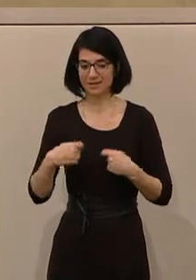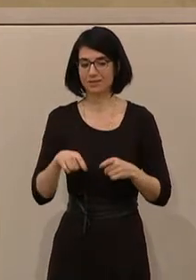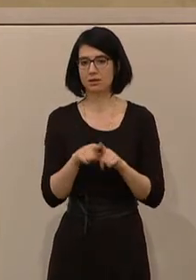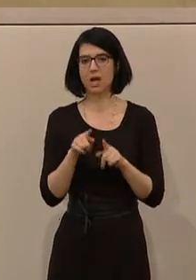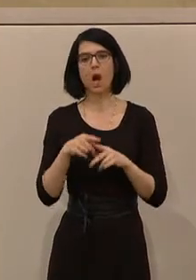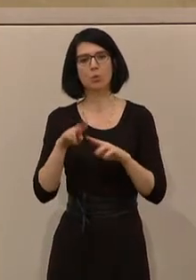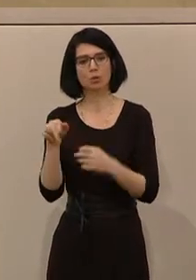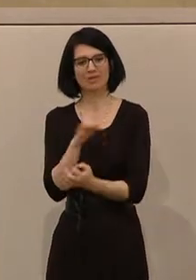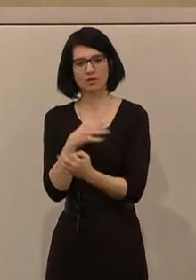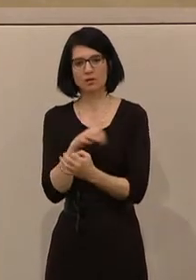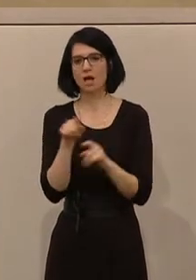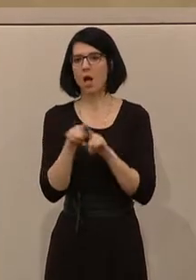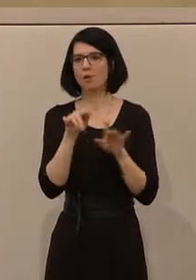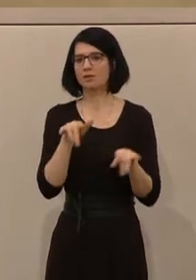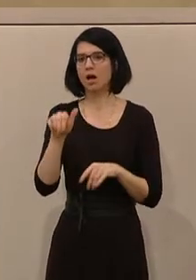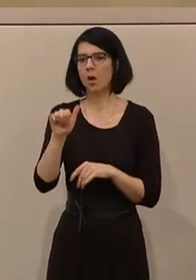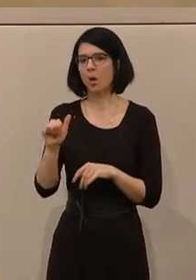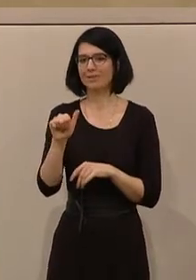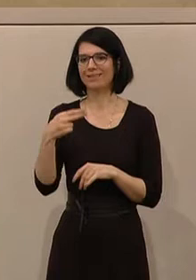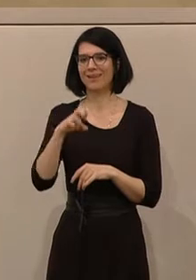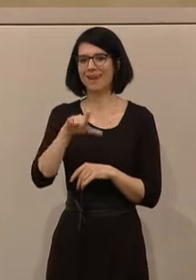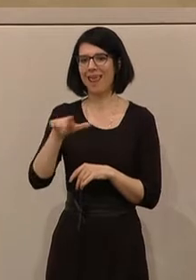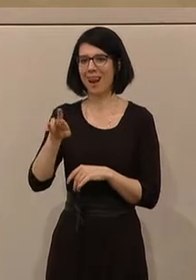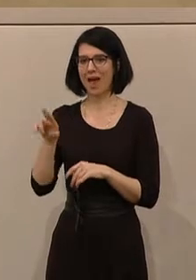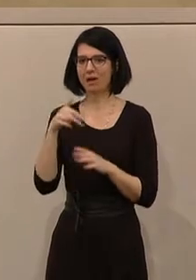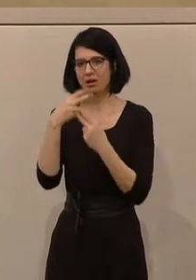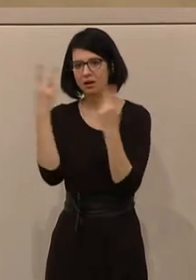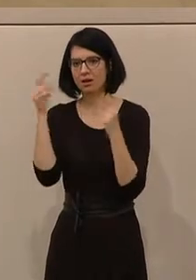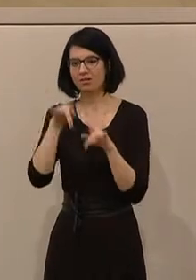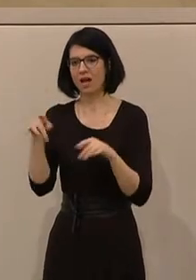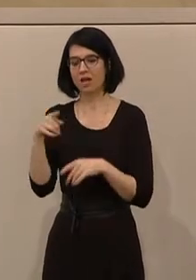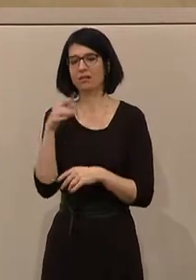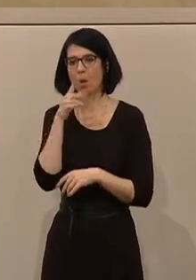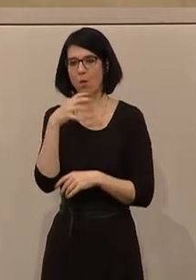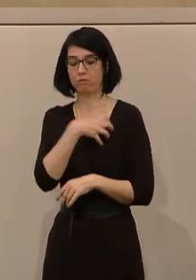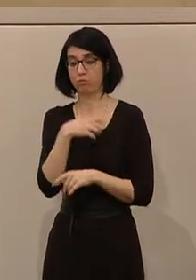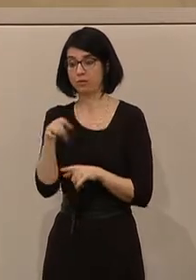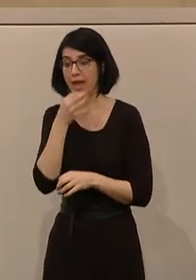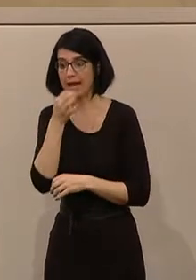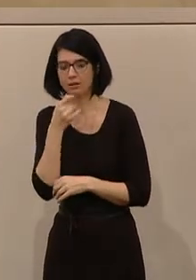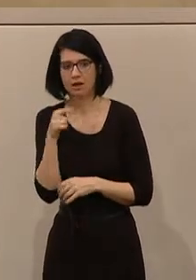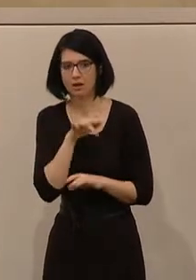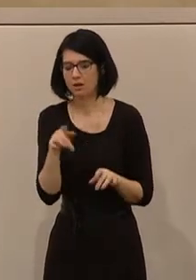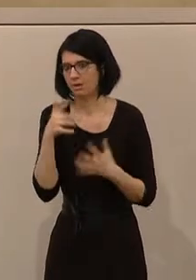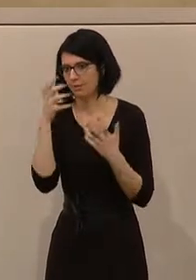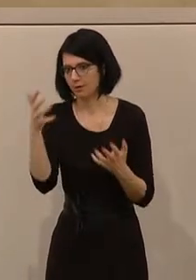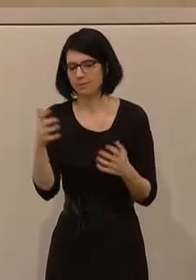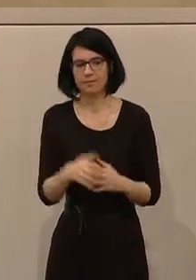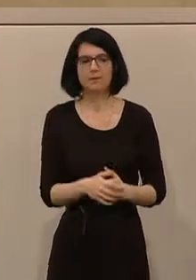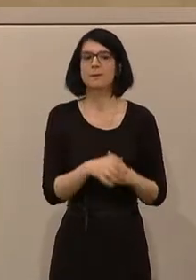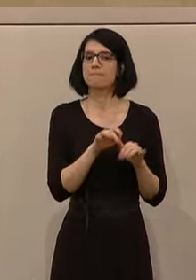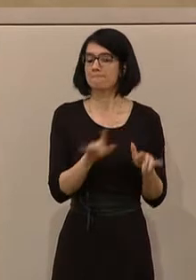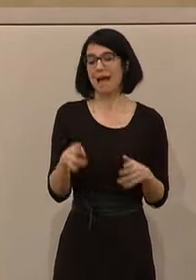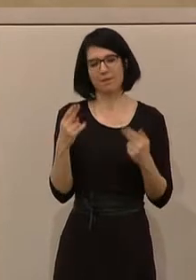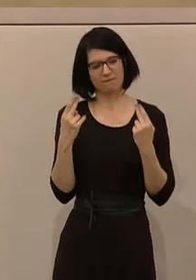Bundeskanzlers, auch des Kulturschaffenden André Heller in der Hofburg werden uns sicher in Erinnerung bleiben. Eines ist mir noch ein wichtiges